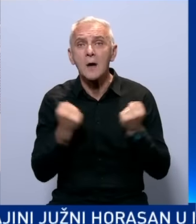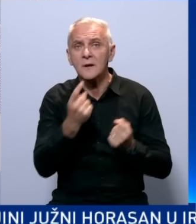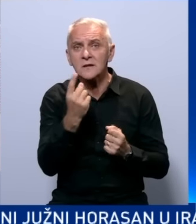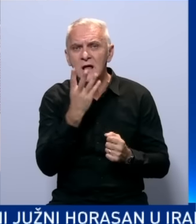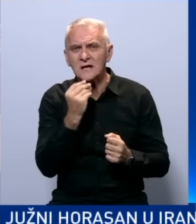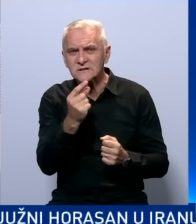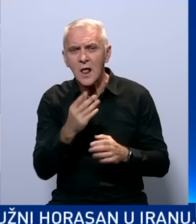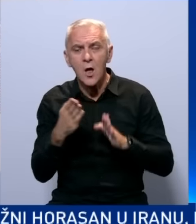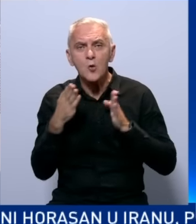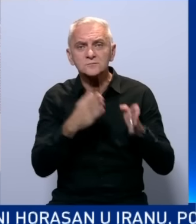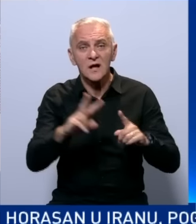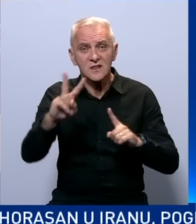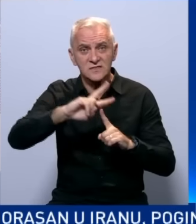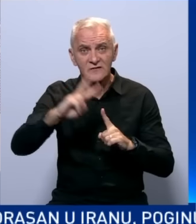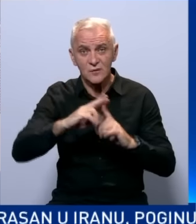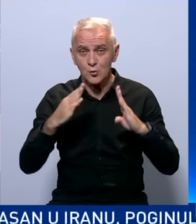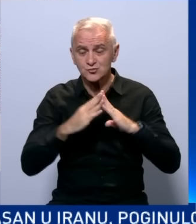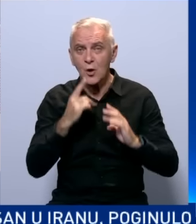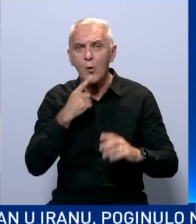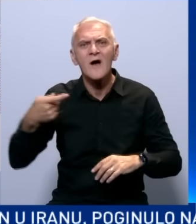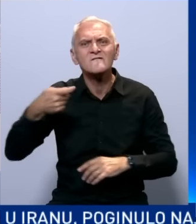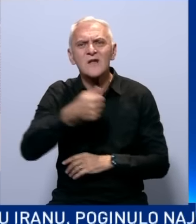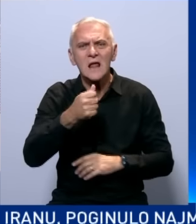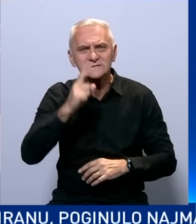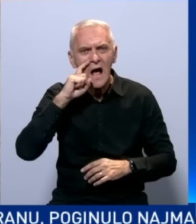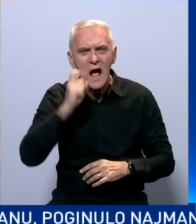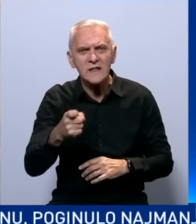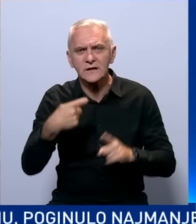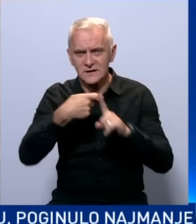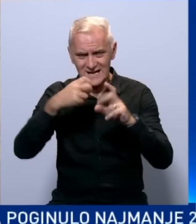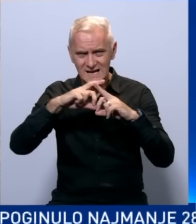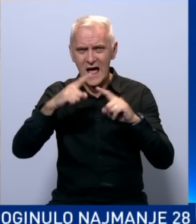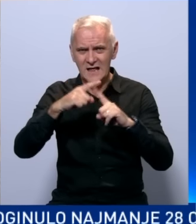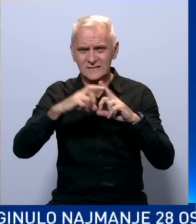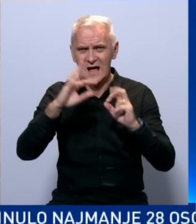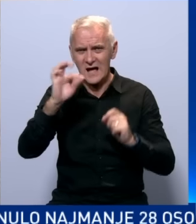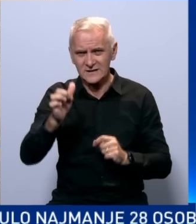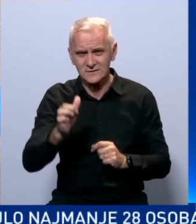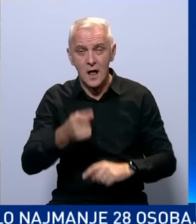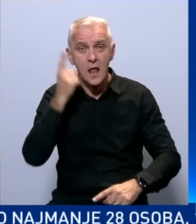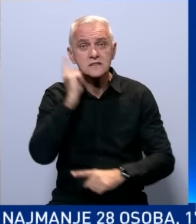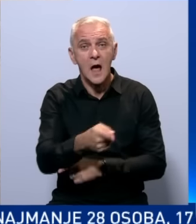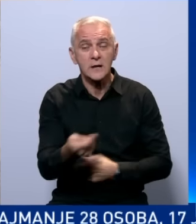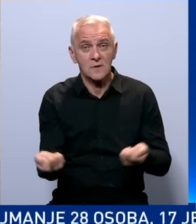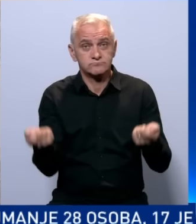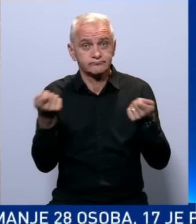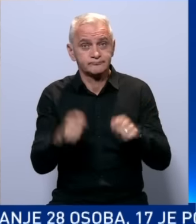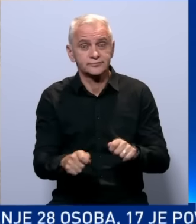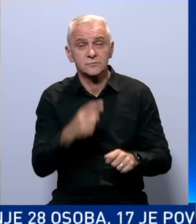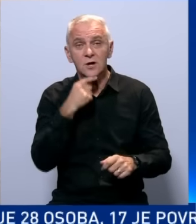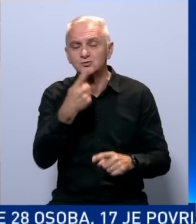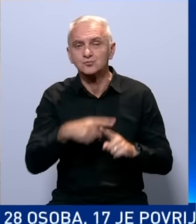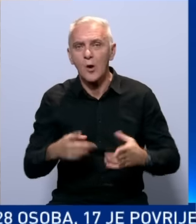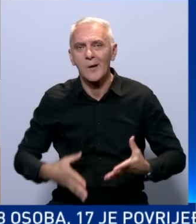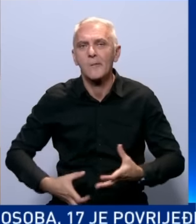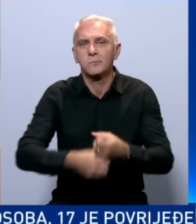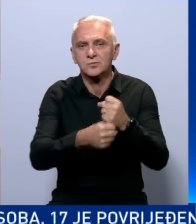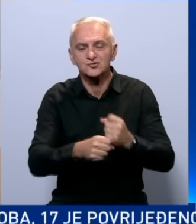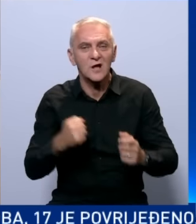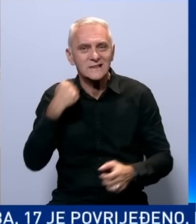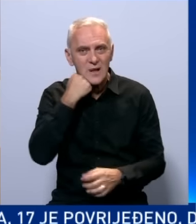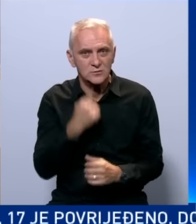Izraela usmjerene na televizijsku kuću koju finansira Katar. Naredba o zatvaranju optužuje Al Jazeeru za poticanje i podržavanje